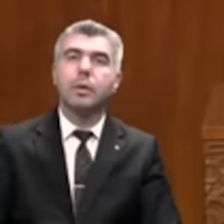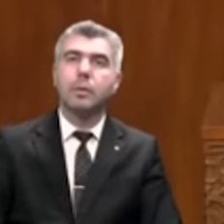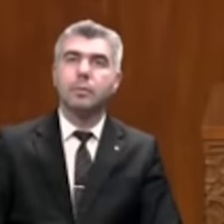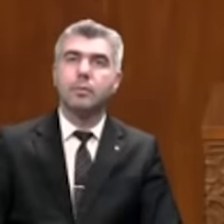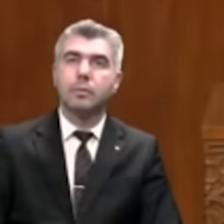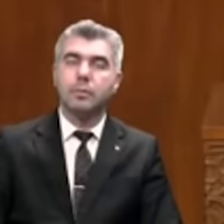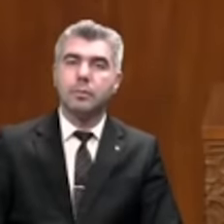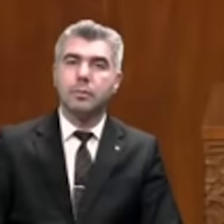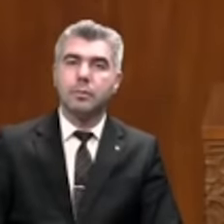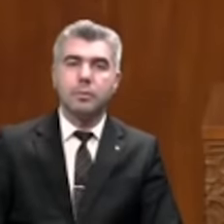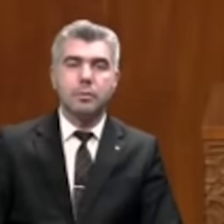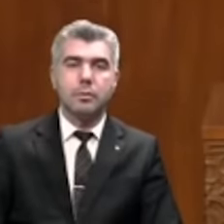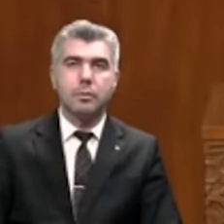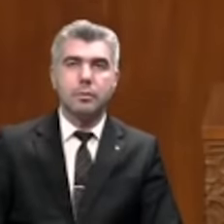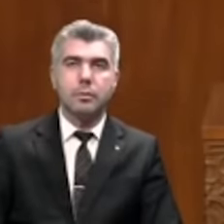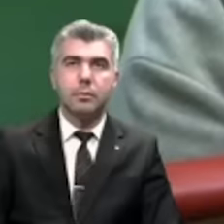وشويه